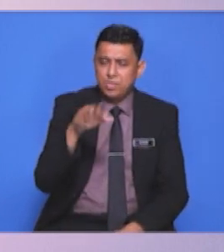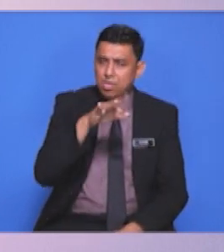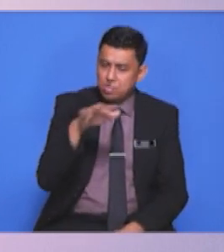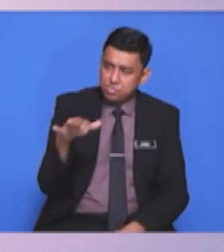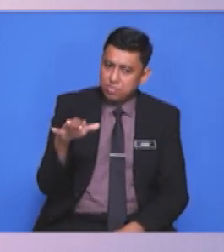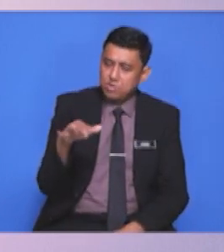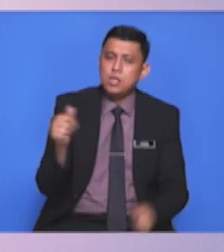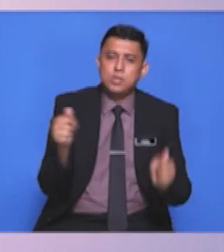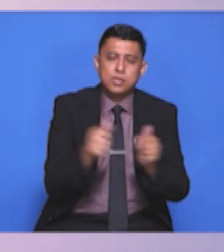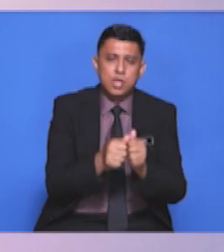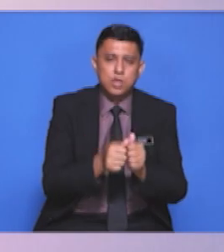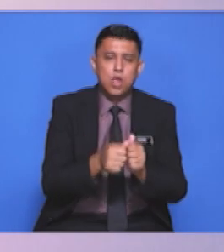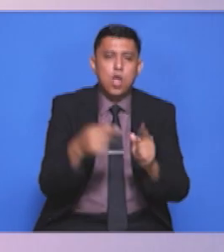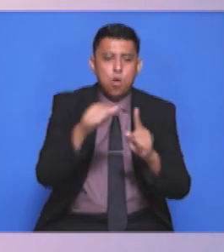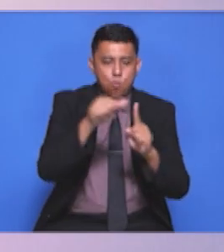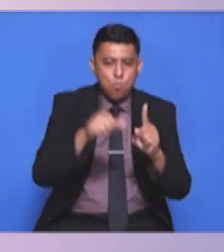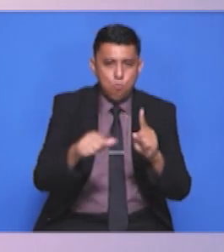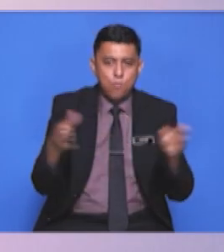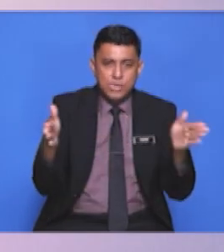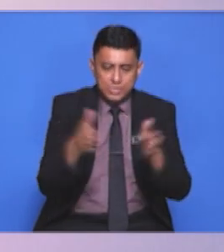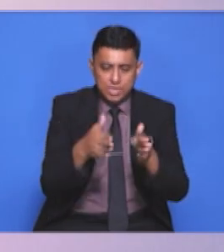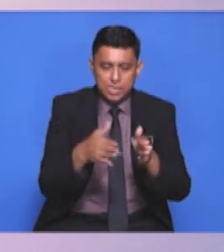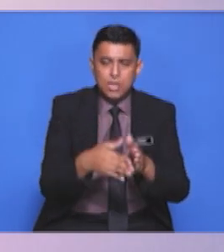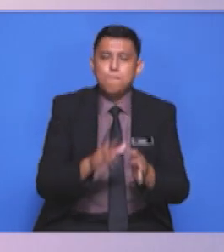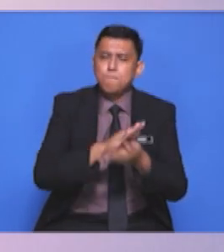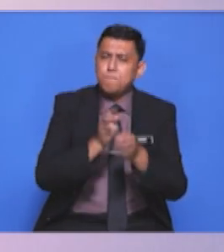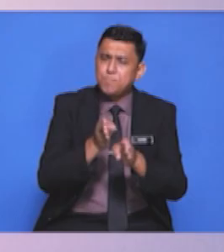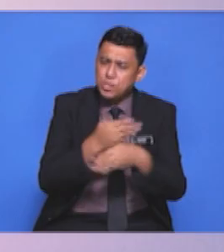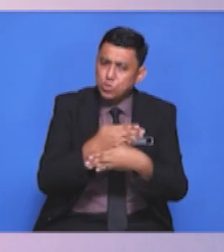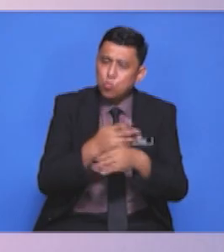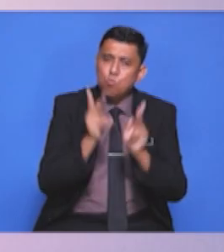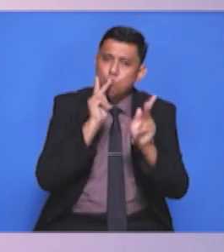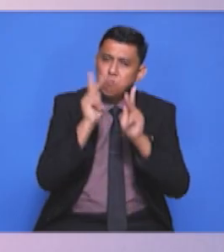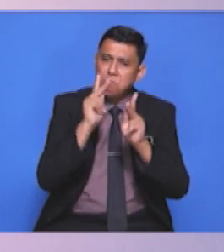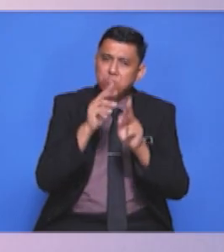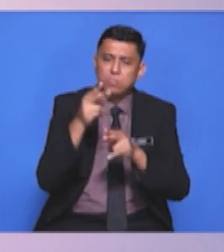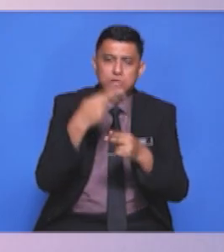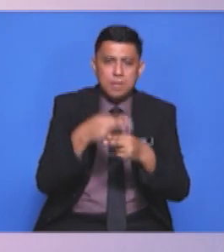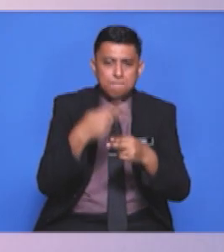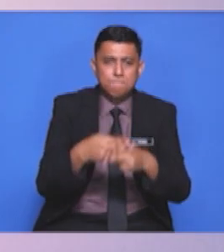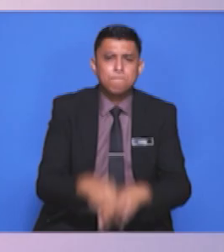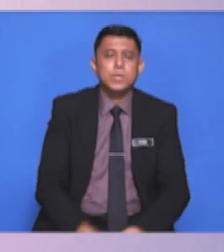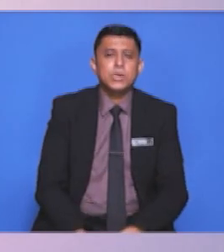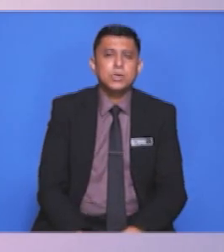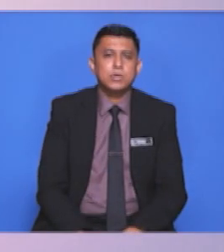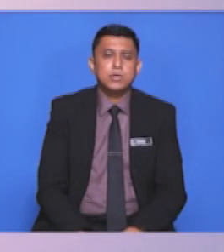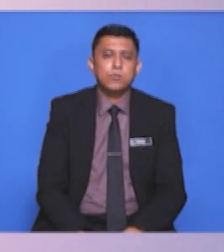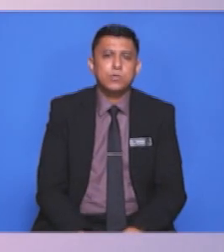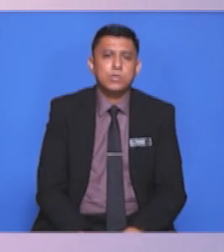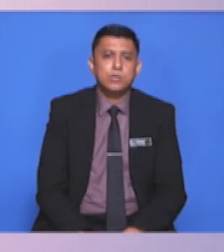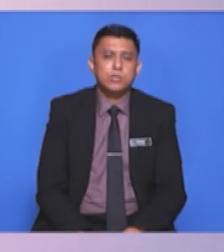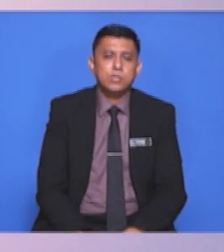kerana telah membentuk kate name seterusnya akronim yang terhasil